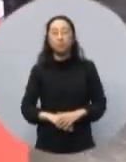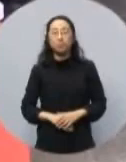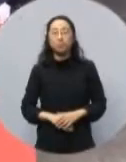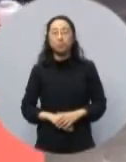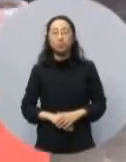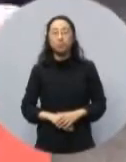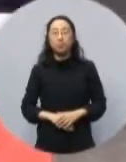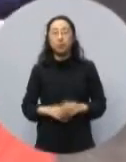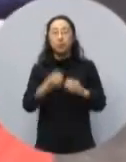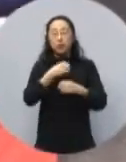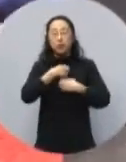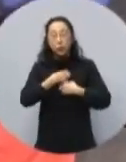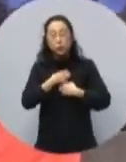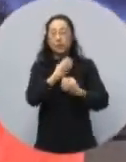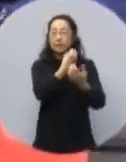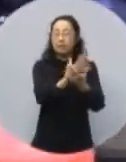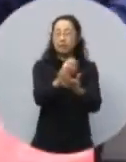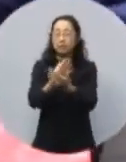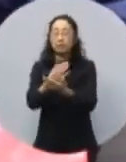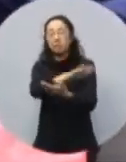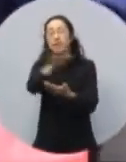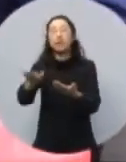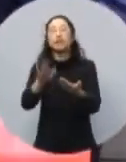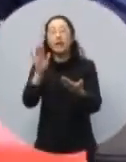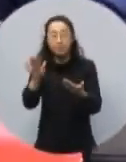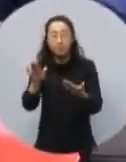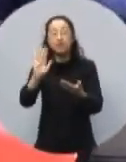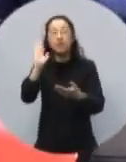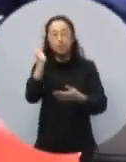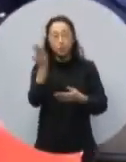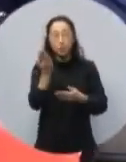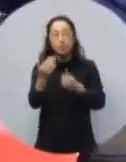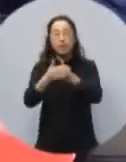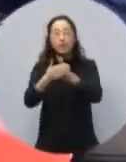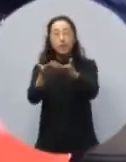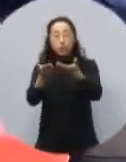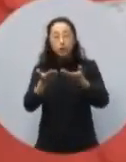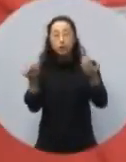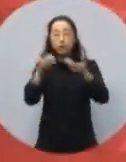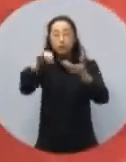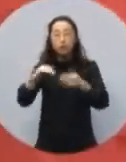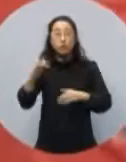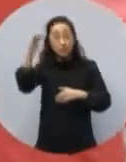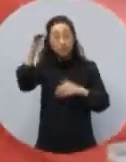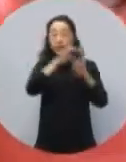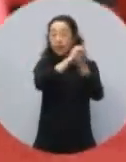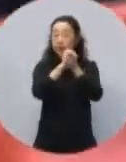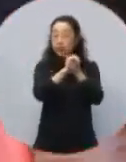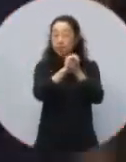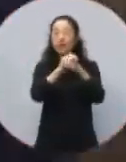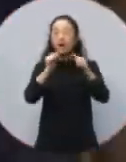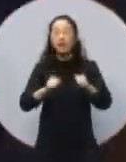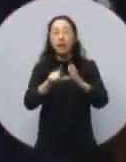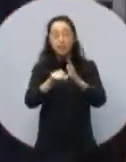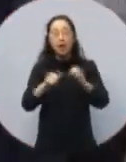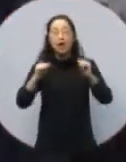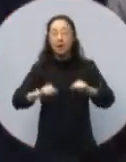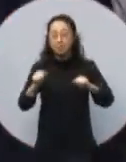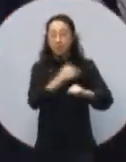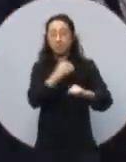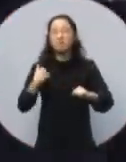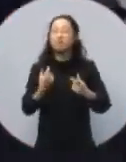不安や失敗は誰にもあるものけれど、支えてくれる職場の先輩や仲間がいれば頑張れます